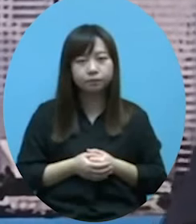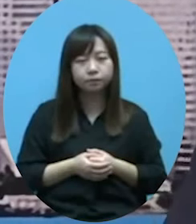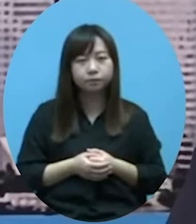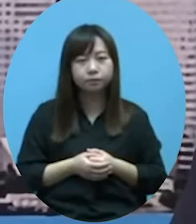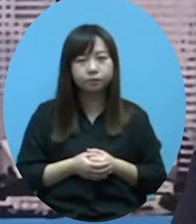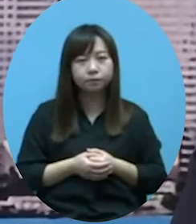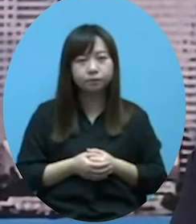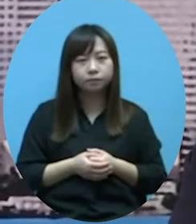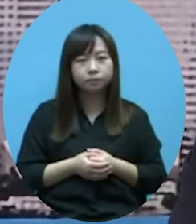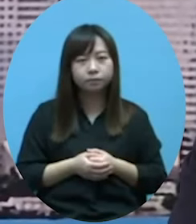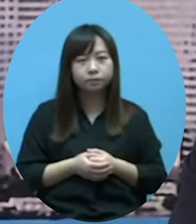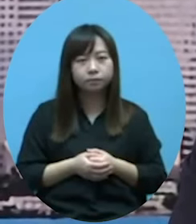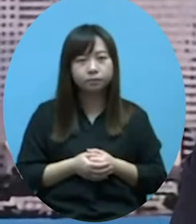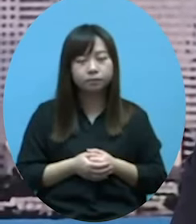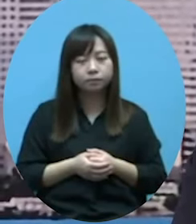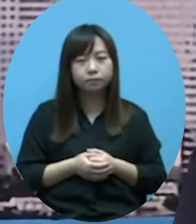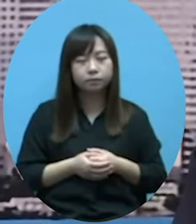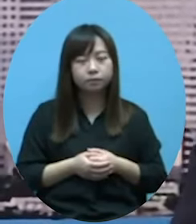是